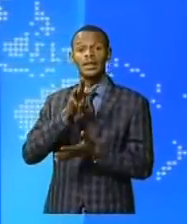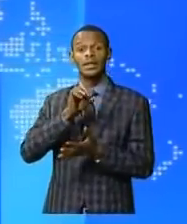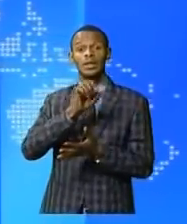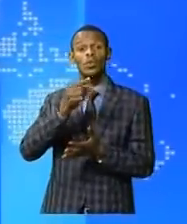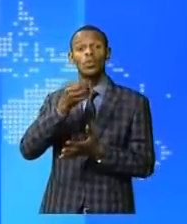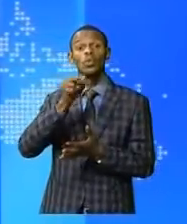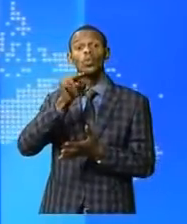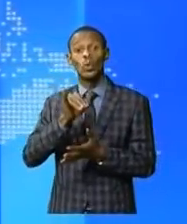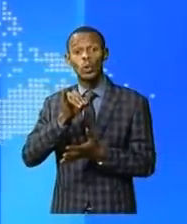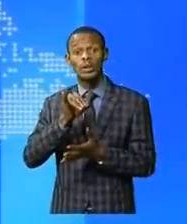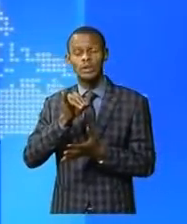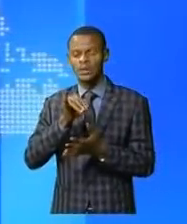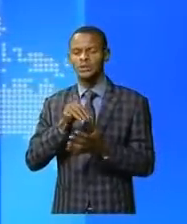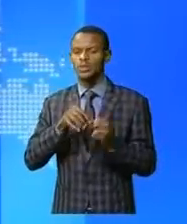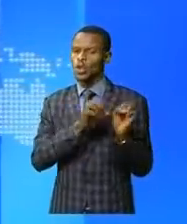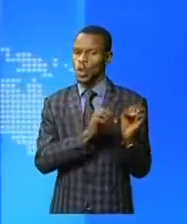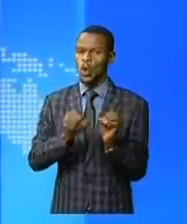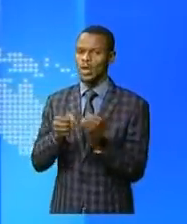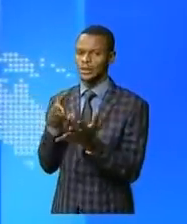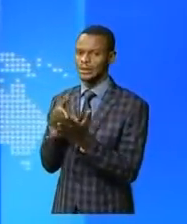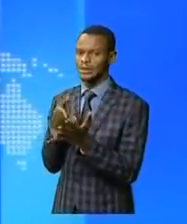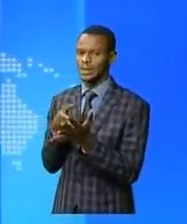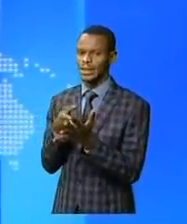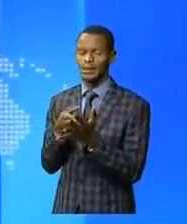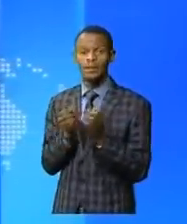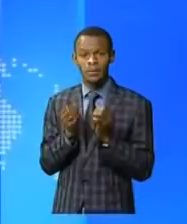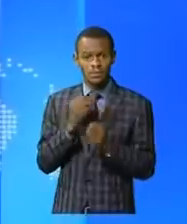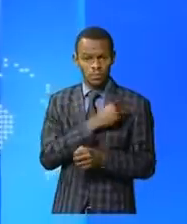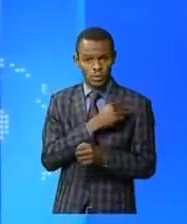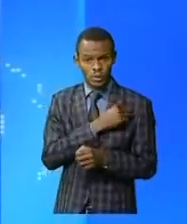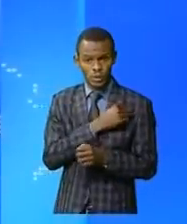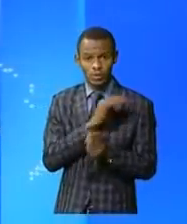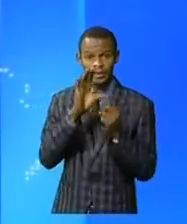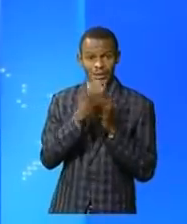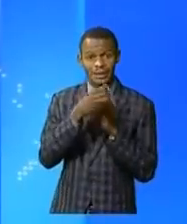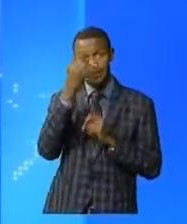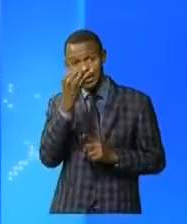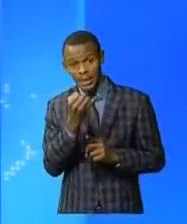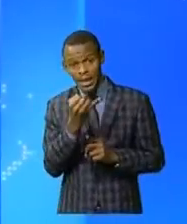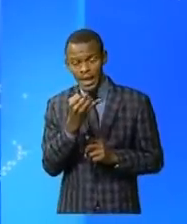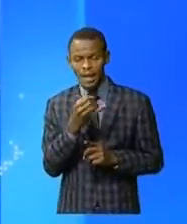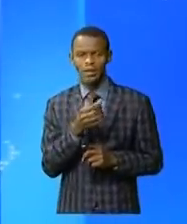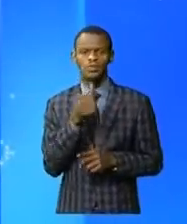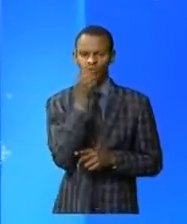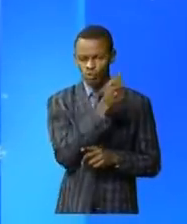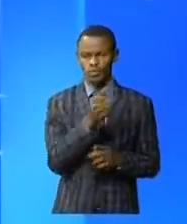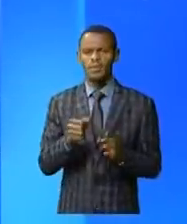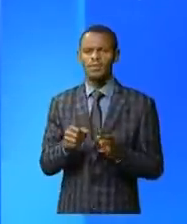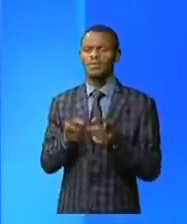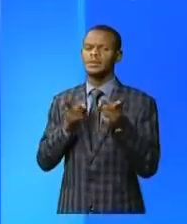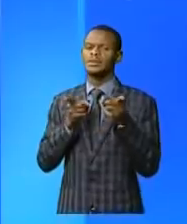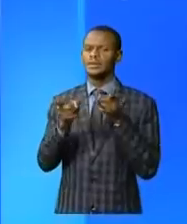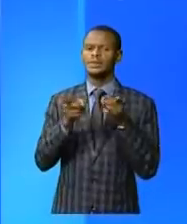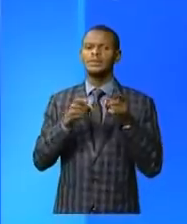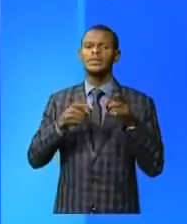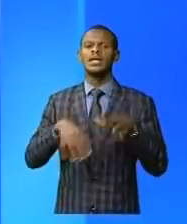C'est la ministre de la Culture, Art et Patrimoine qui a présidé la dite cérémonie. Catherine Kachungu a insisté